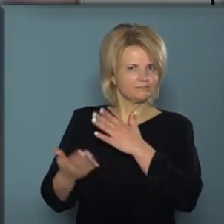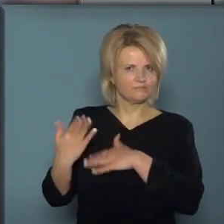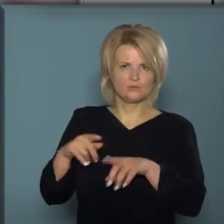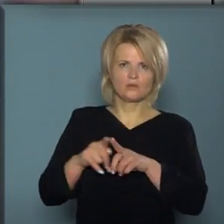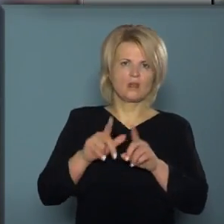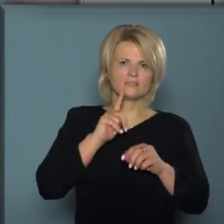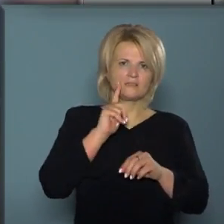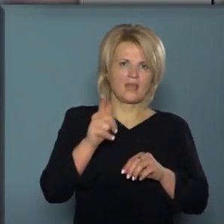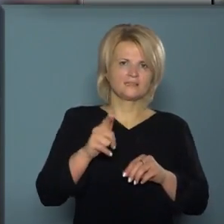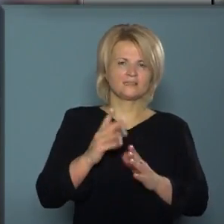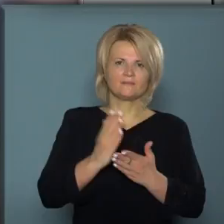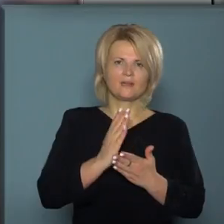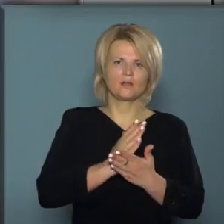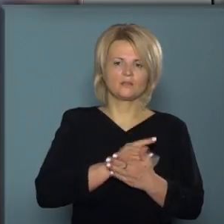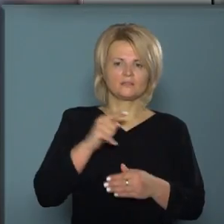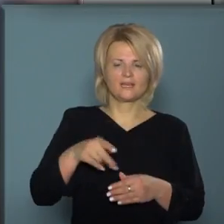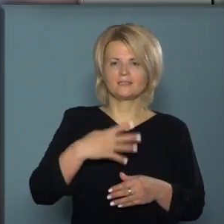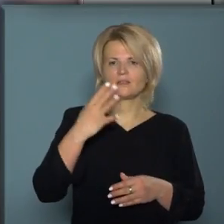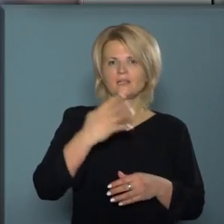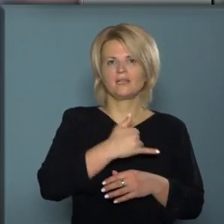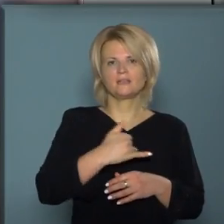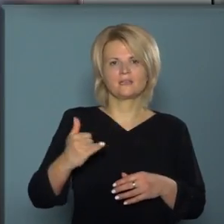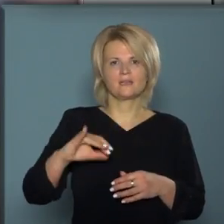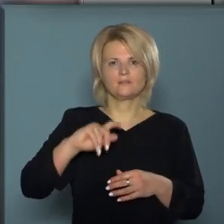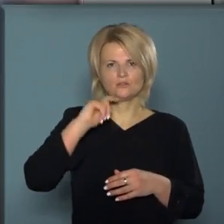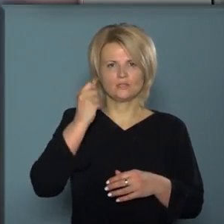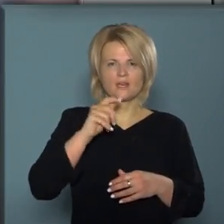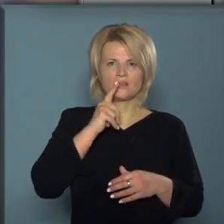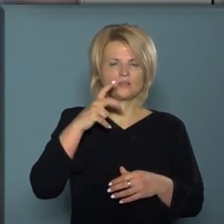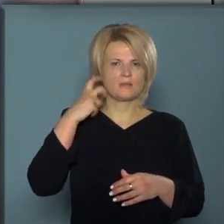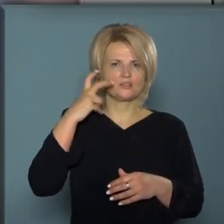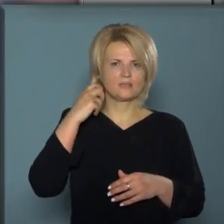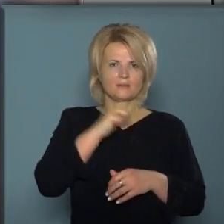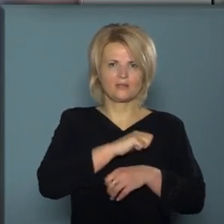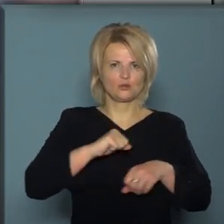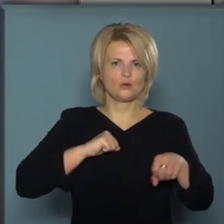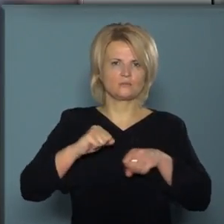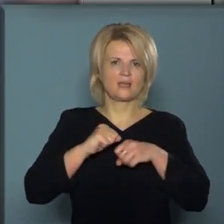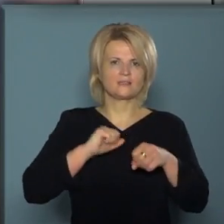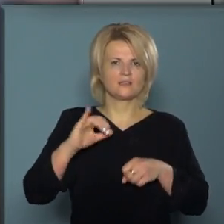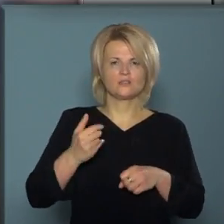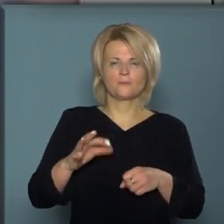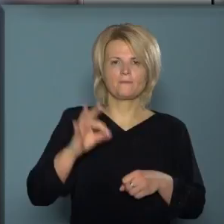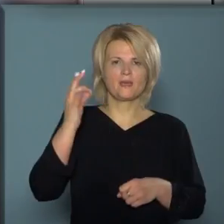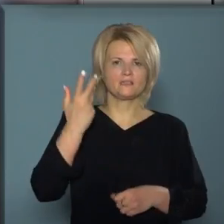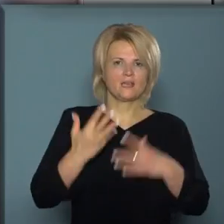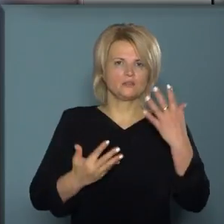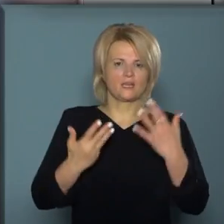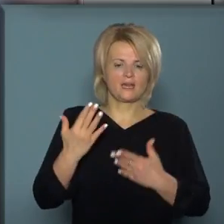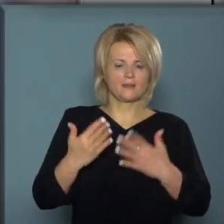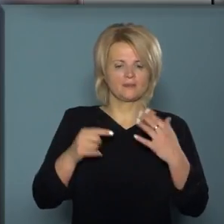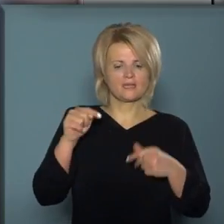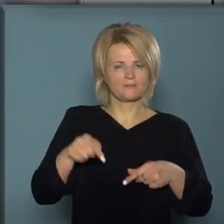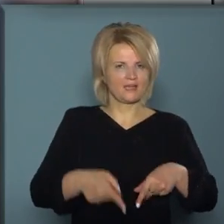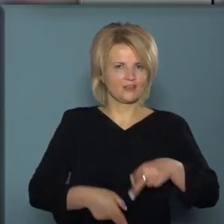azban bízom, hogy ez a 4 év is sikeres lesz Pest Erzsébet önkormányzata számára, és hogy a választások eredménye